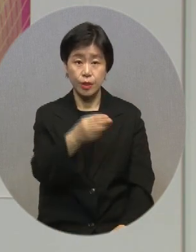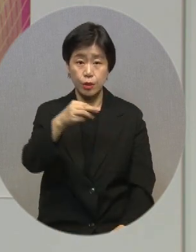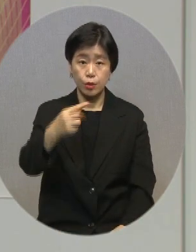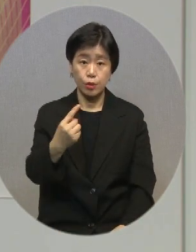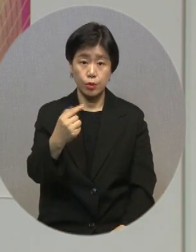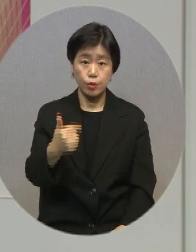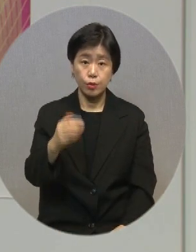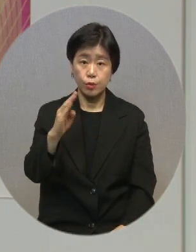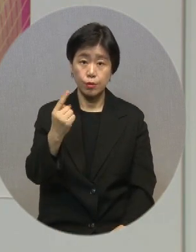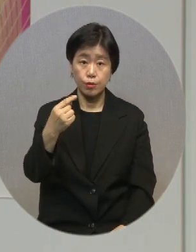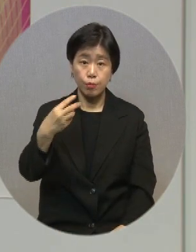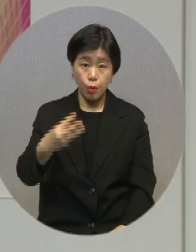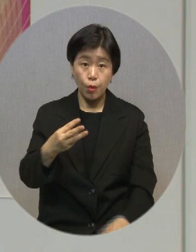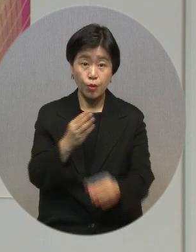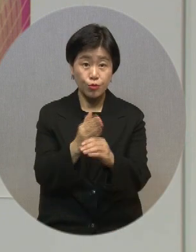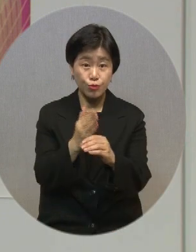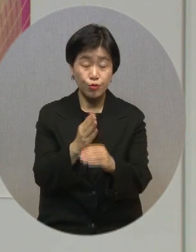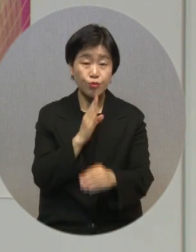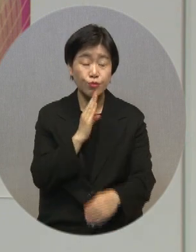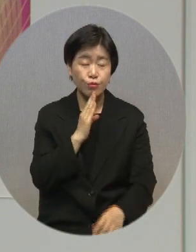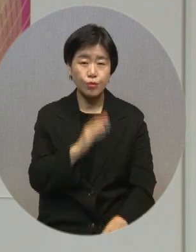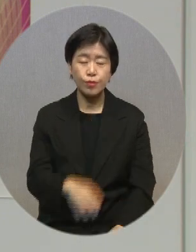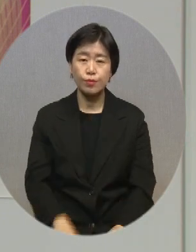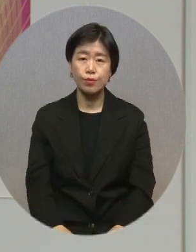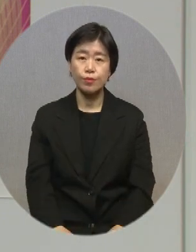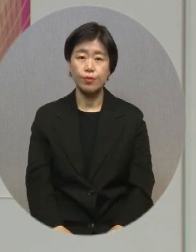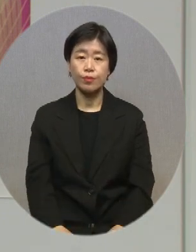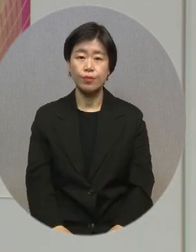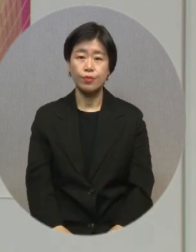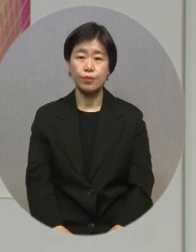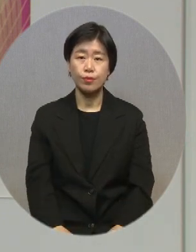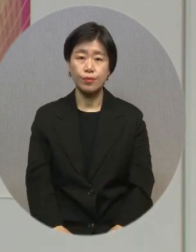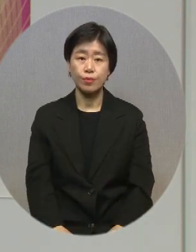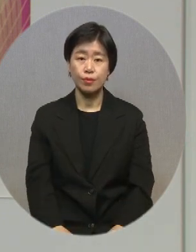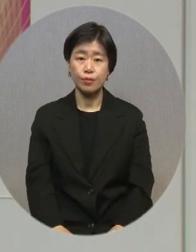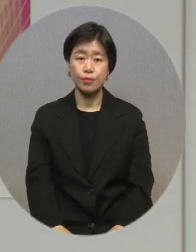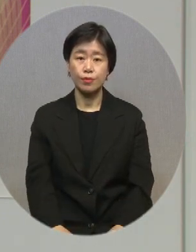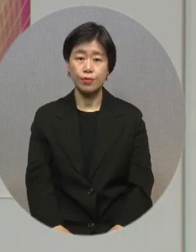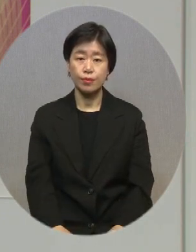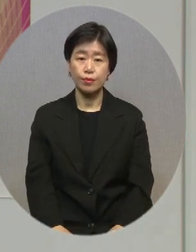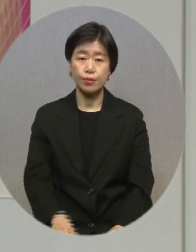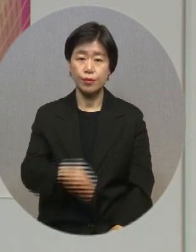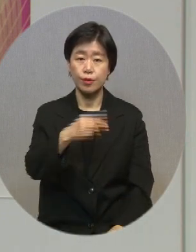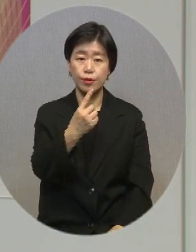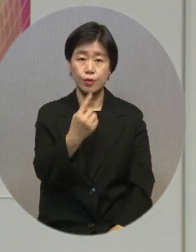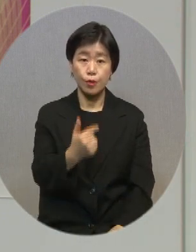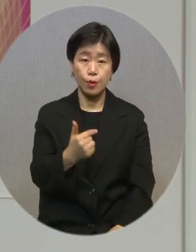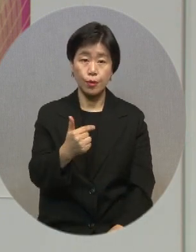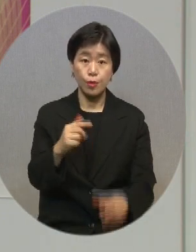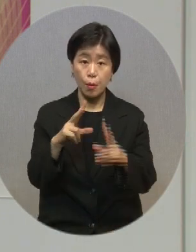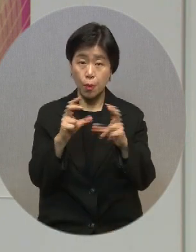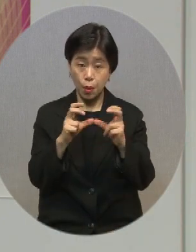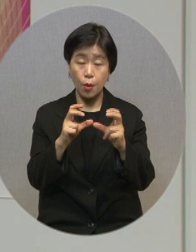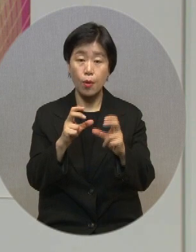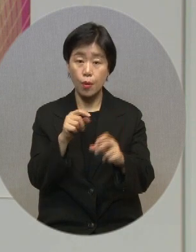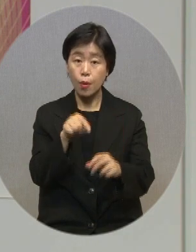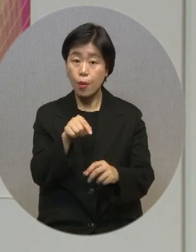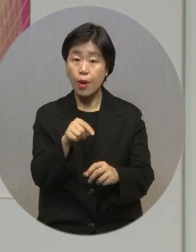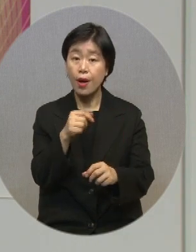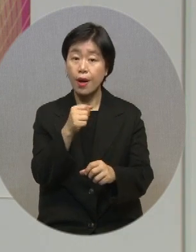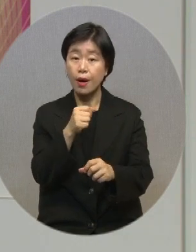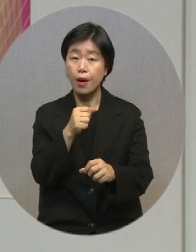계신다고요. 네네. 아, 롬볼 하신 분들한테 제가 이제 여쭤보니까 이 롬볼